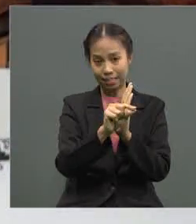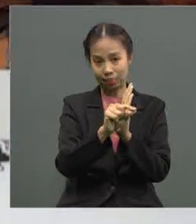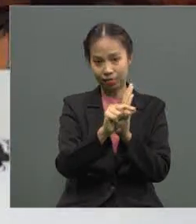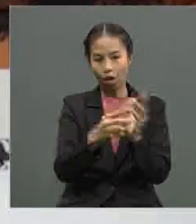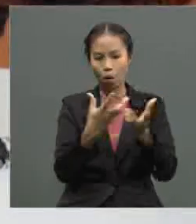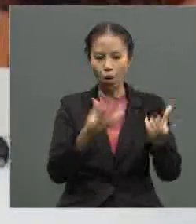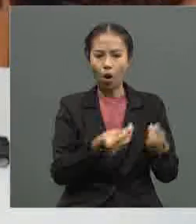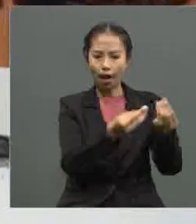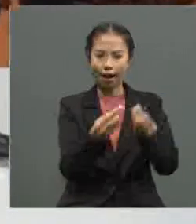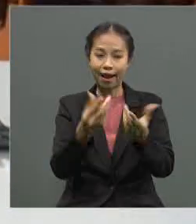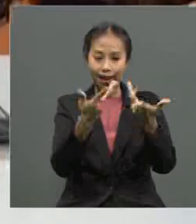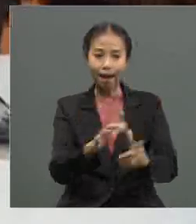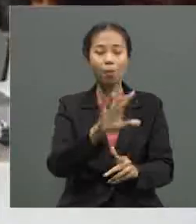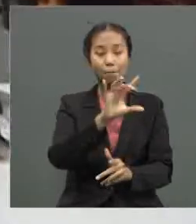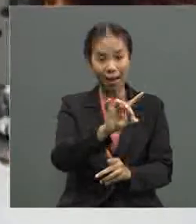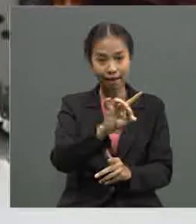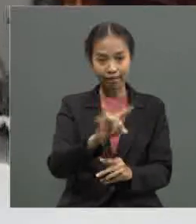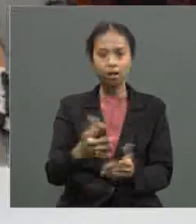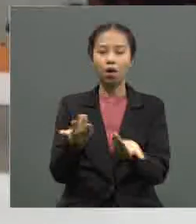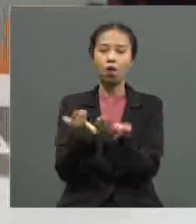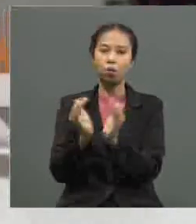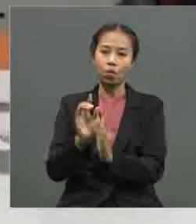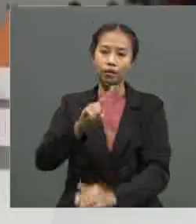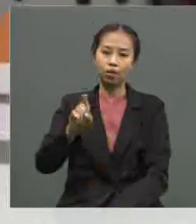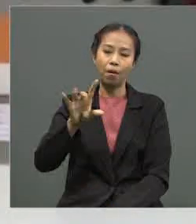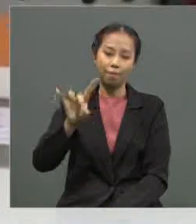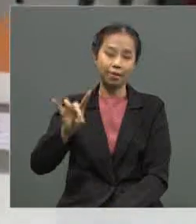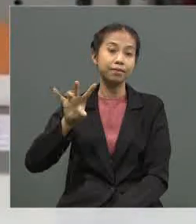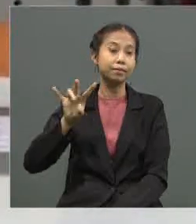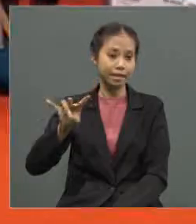มอบไปแล้ว8จังหวัดจำนวน187